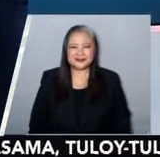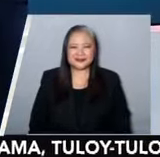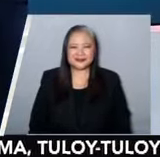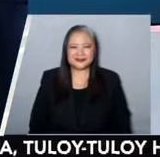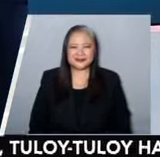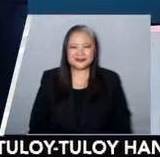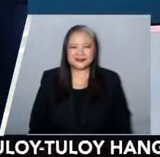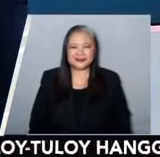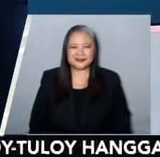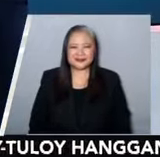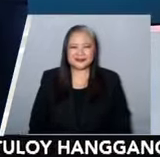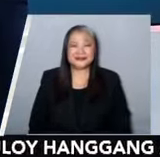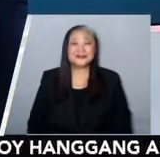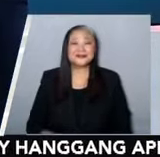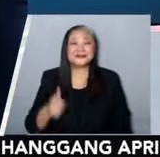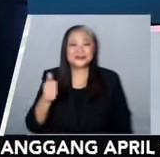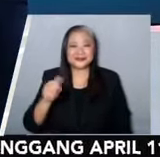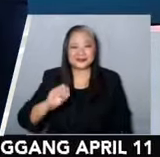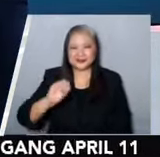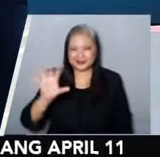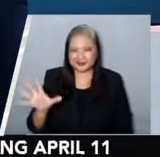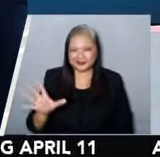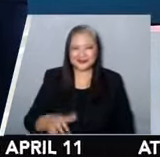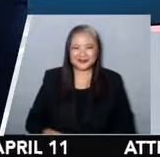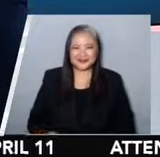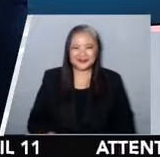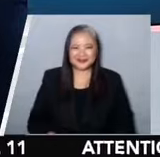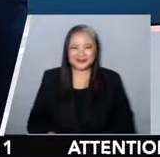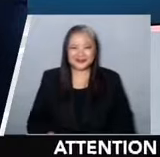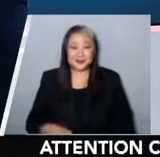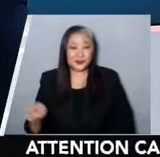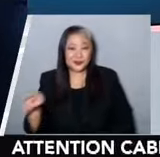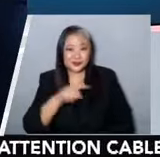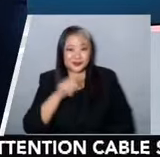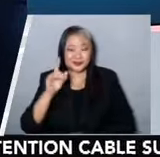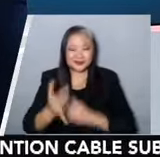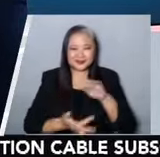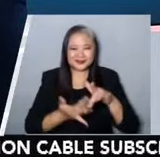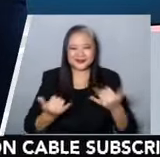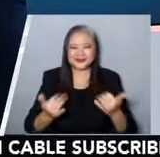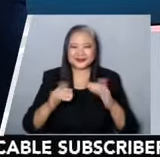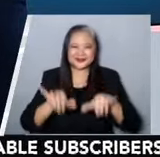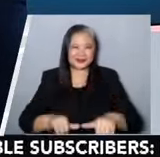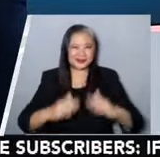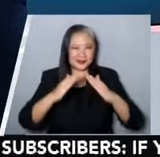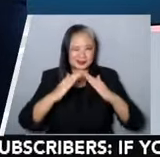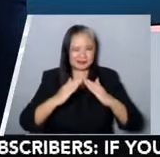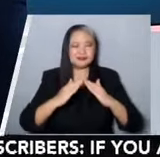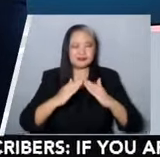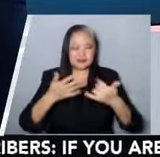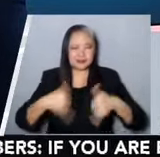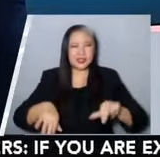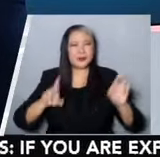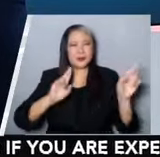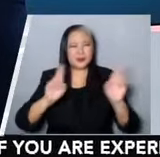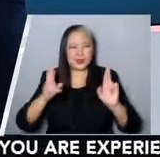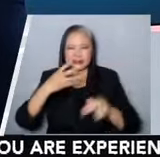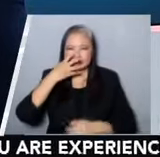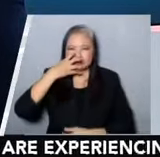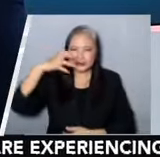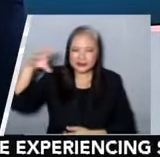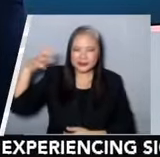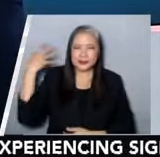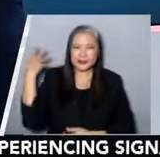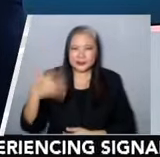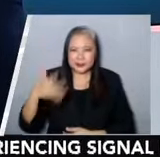Magandang umaga mga kapuso. Sa mga papasyalo, kahit nasa bahay lang ngayong holiday, maganda pa rin po sa mainit na panahon. Ayon sa PAGASA, epekto